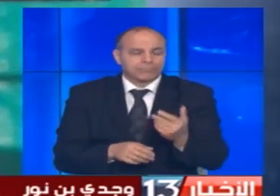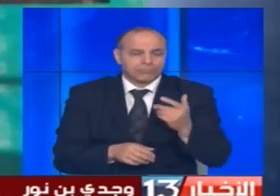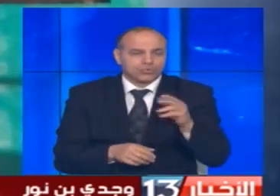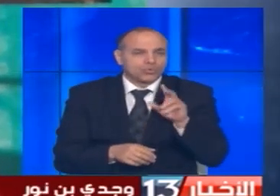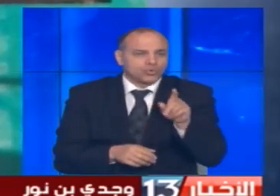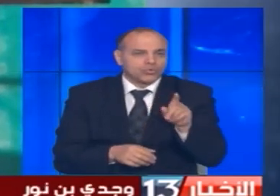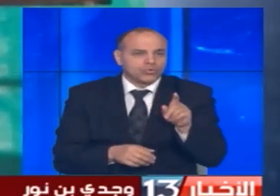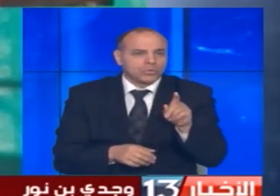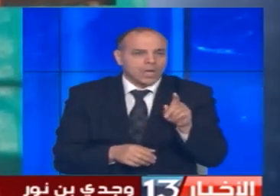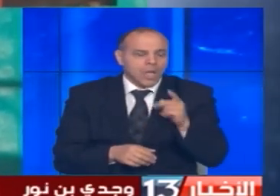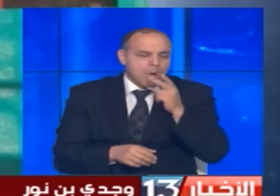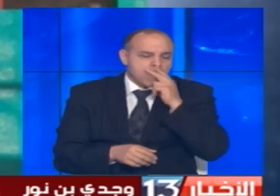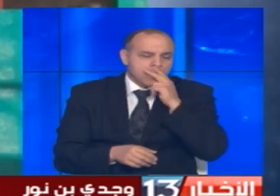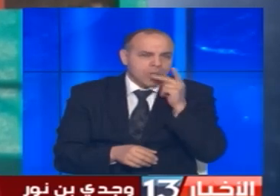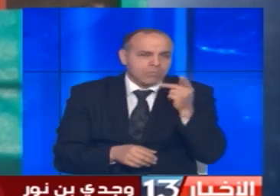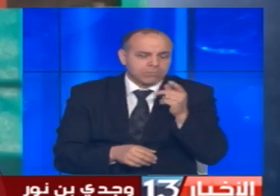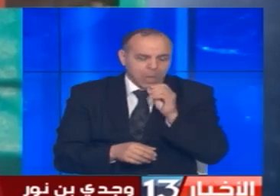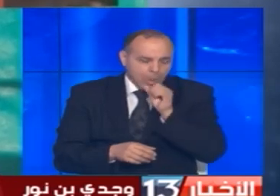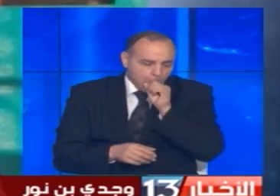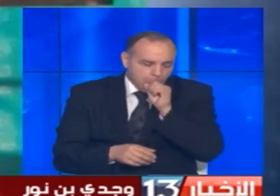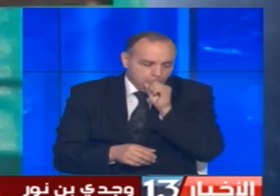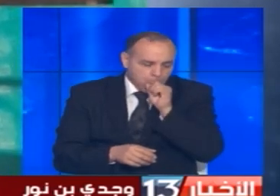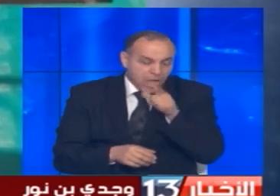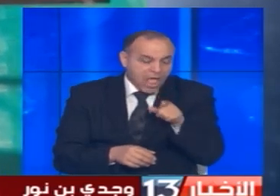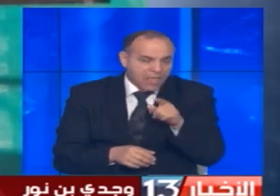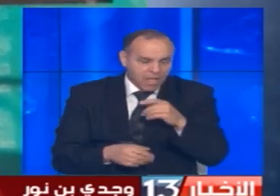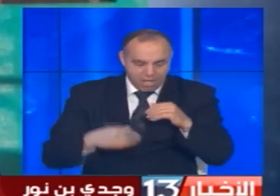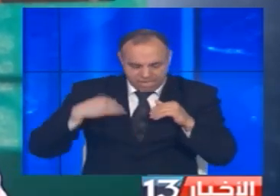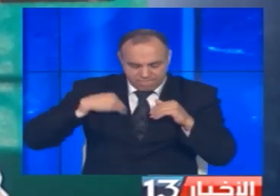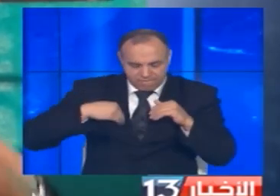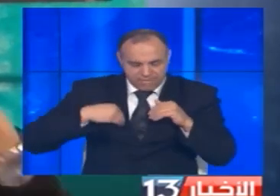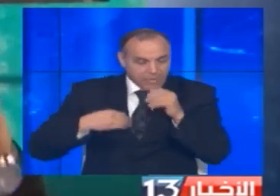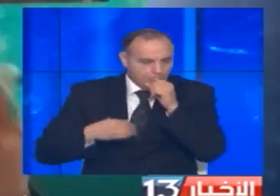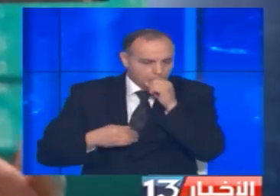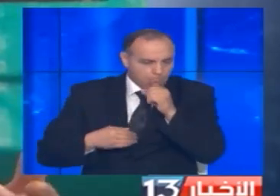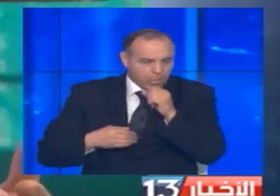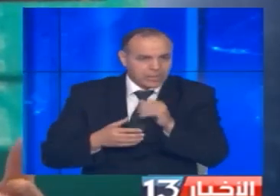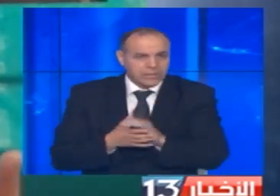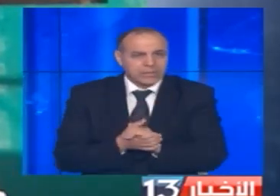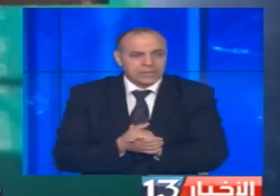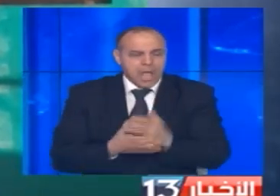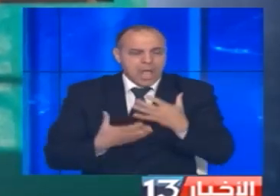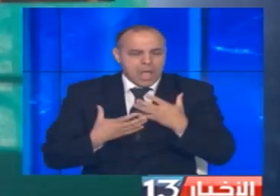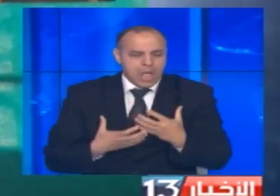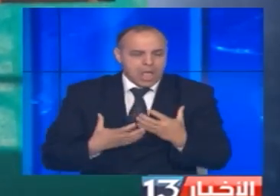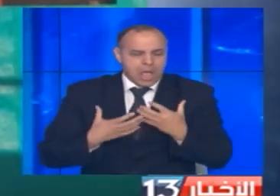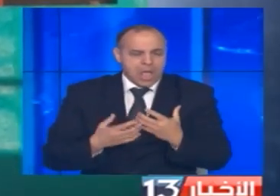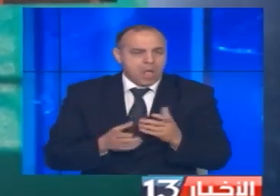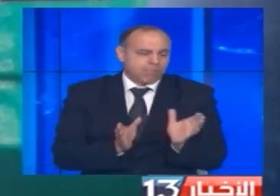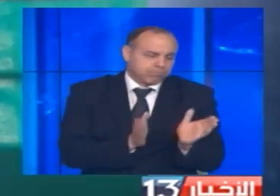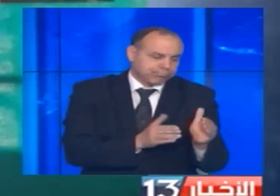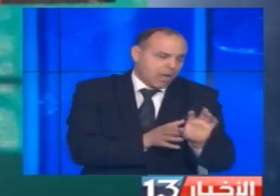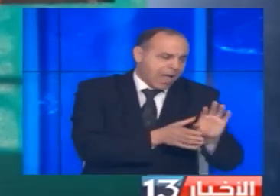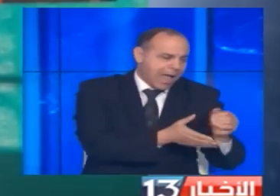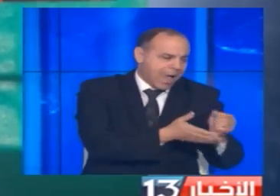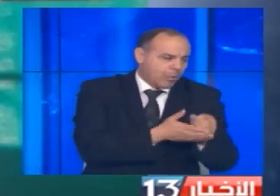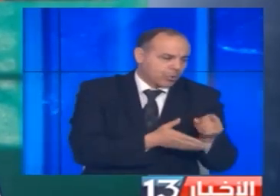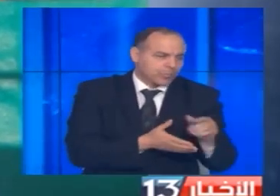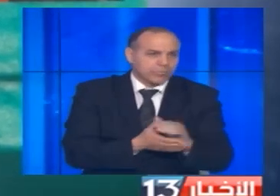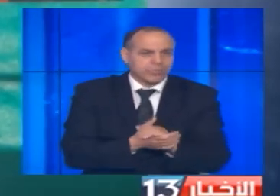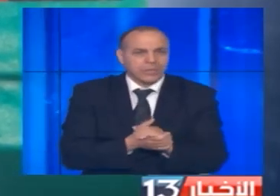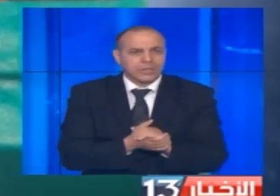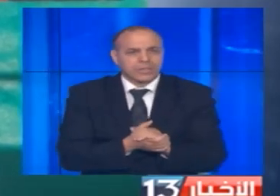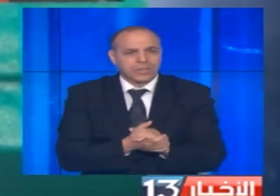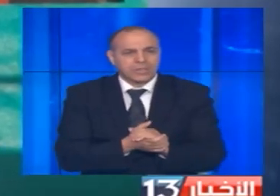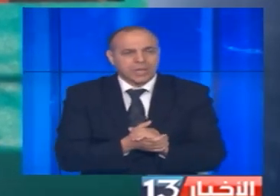اللي وصلها المدخن بقياس أكسيد الكربون في الزفير، وعيادات باش نعاونوا عيادات